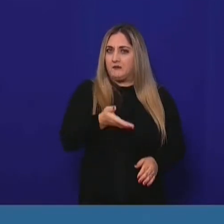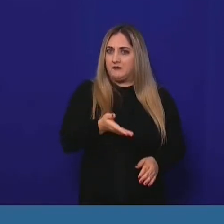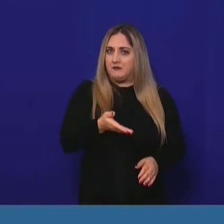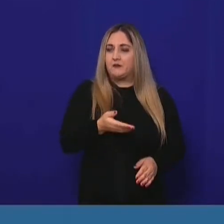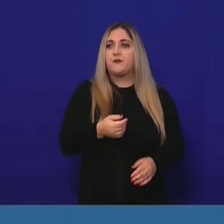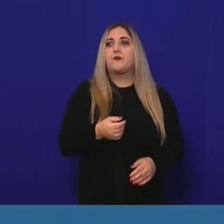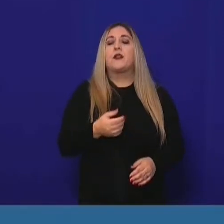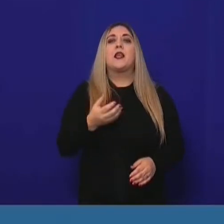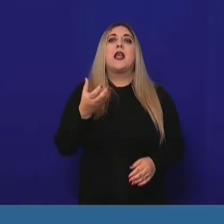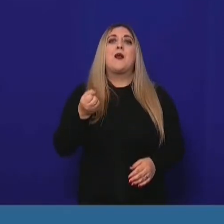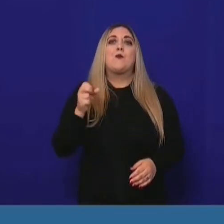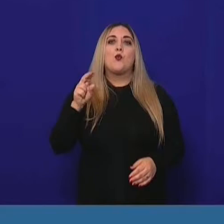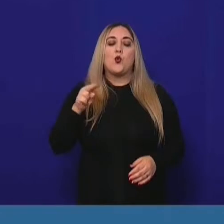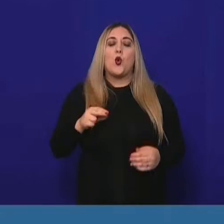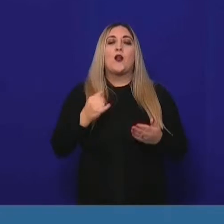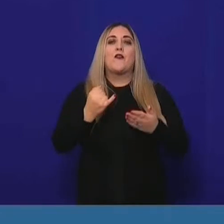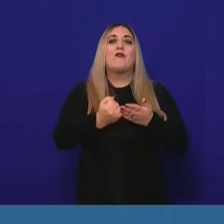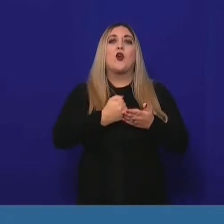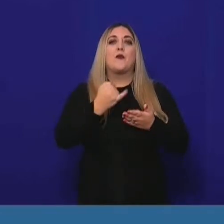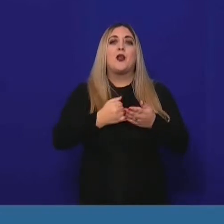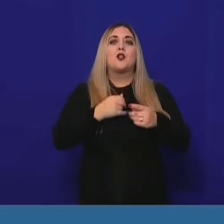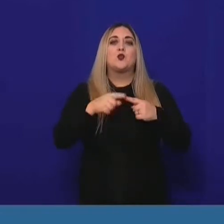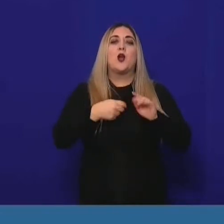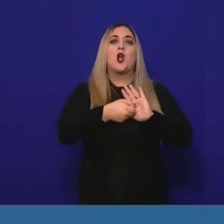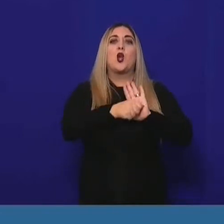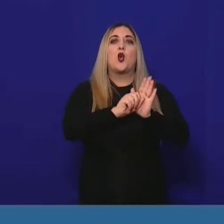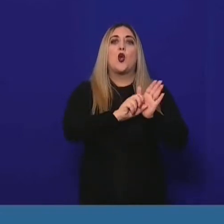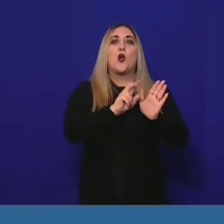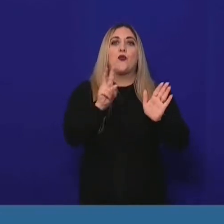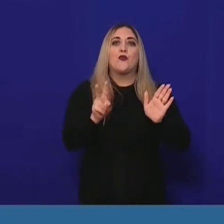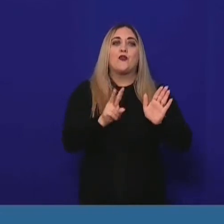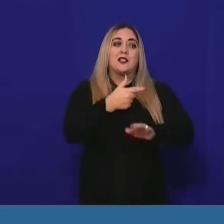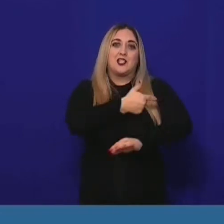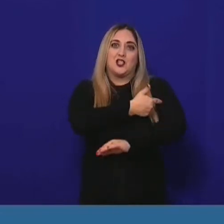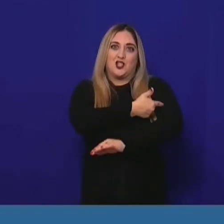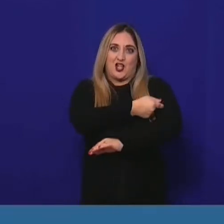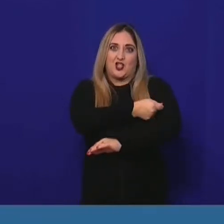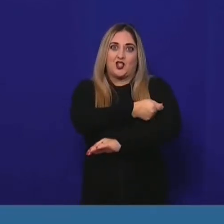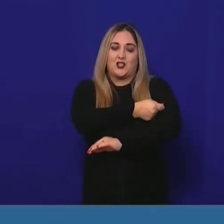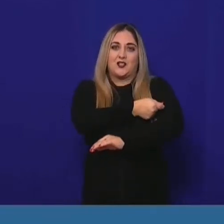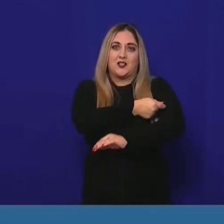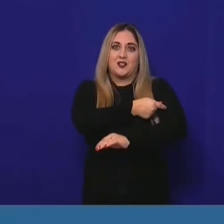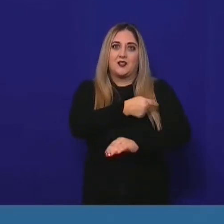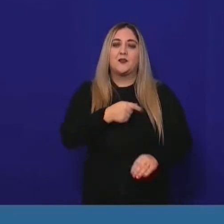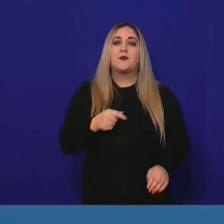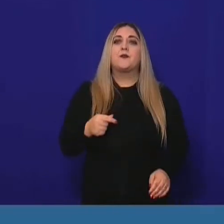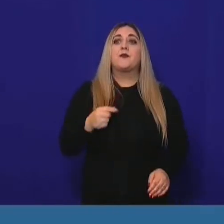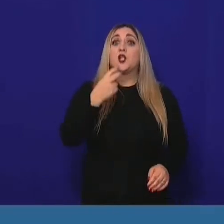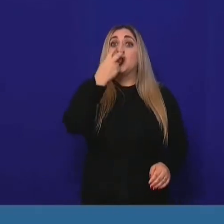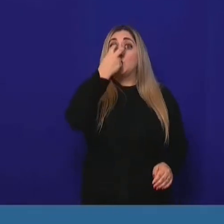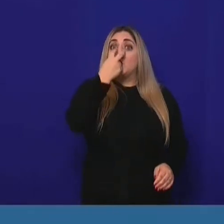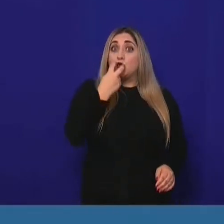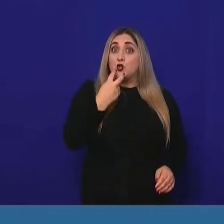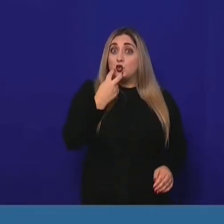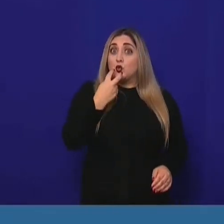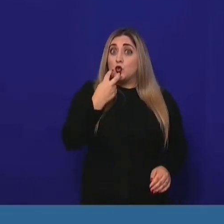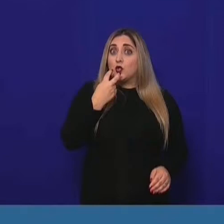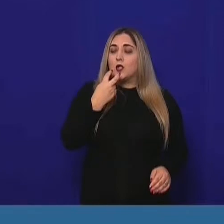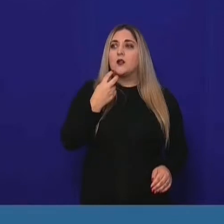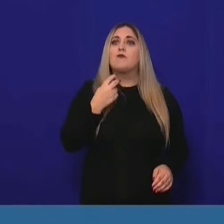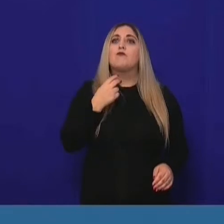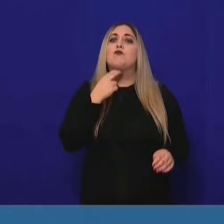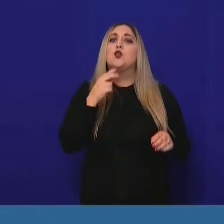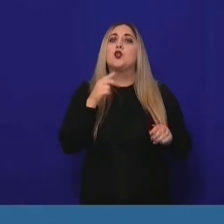ġala darba jingħata il-go-ahead fuq it-tilqima tal-Moderna, l-anzjani ser jingħataw it-tilqima tal-Moderna u mhux tal-Pfizer. Ma nafx